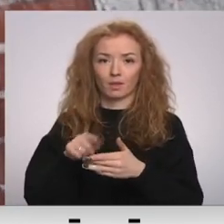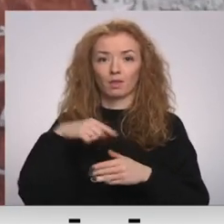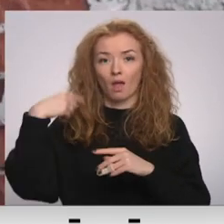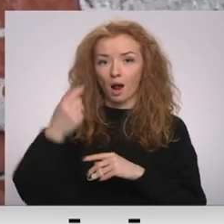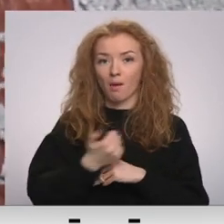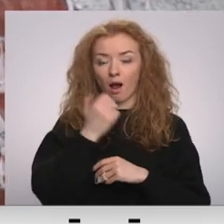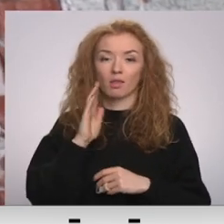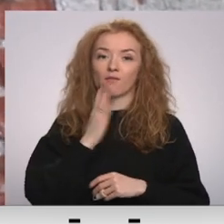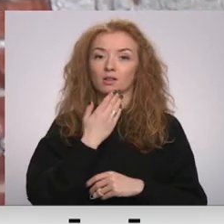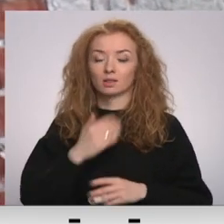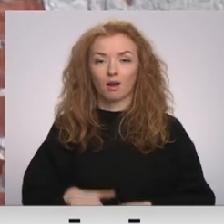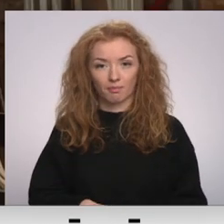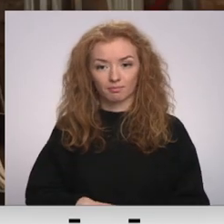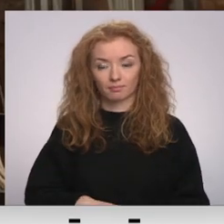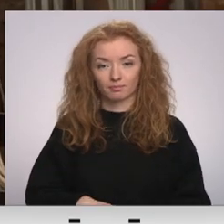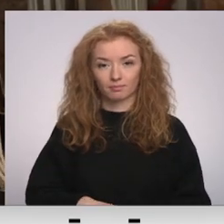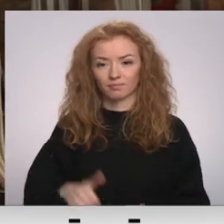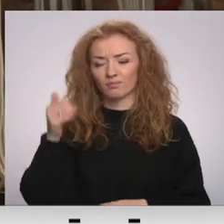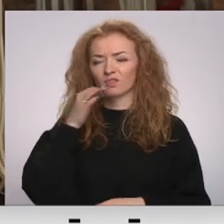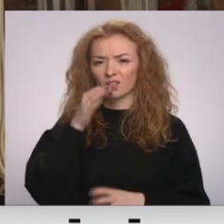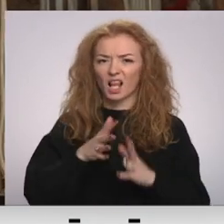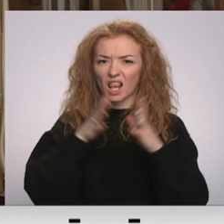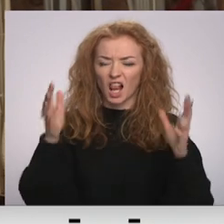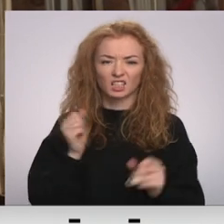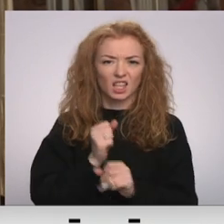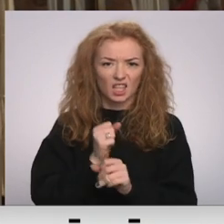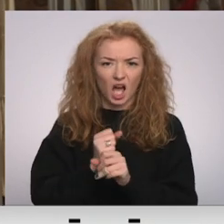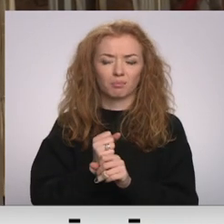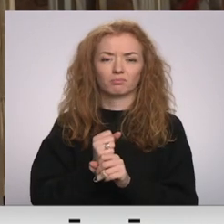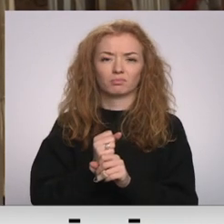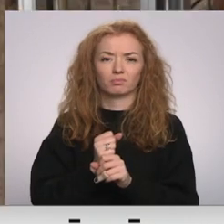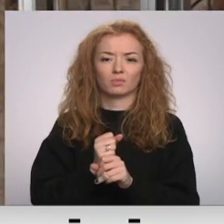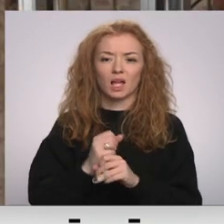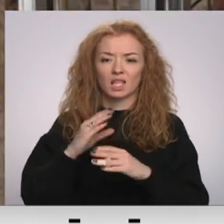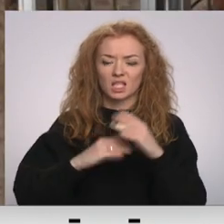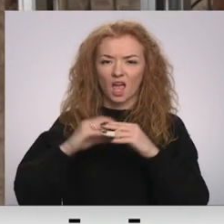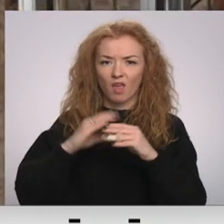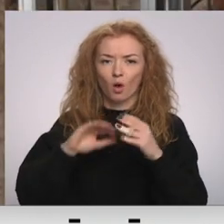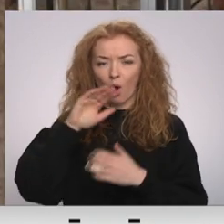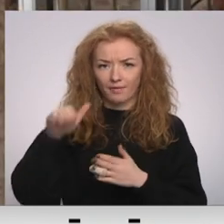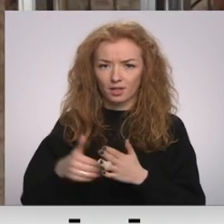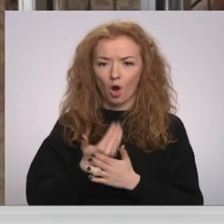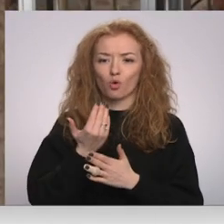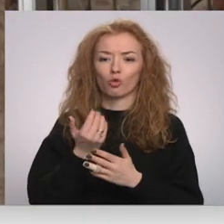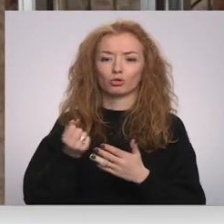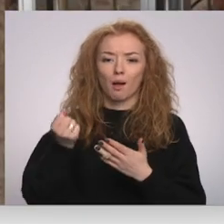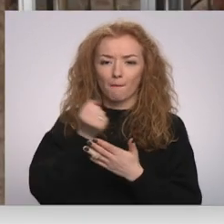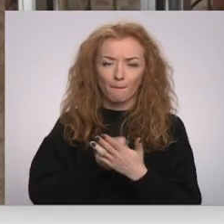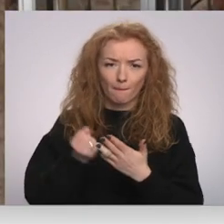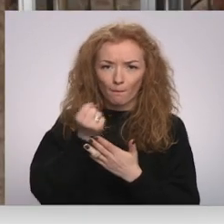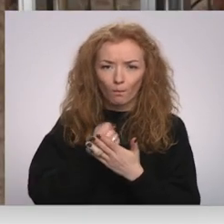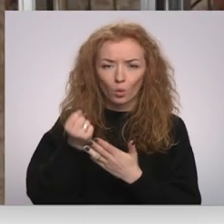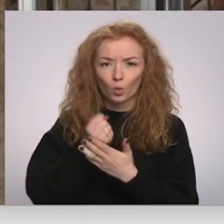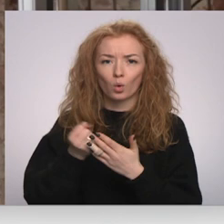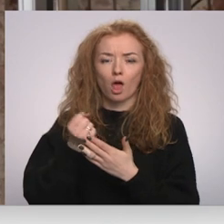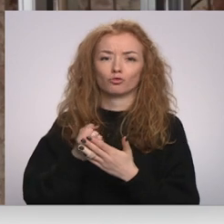gada vasarai. Liels ķēpīgs darbs ir šo ķieģeļu atjaunošana, aizmūrēšana,